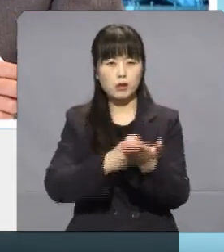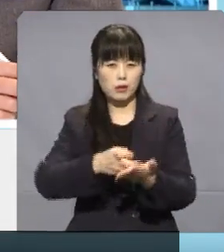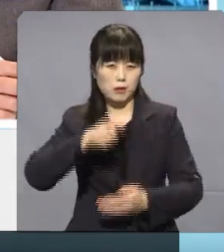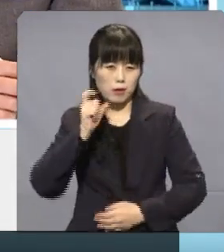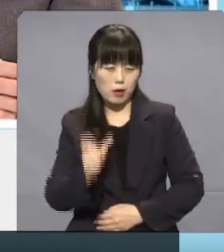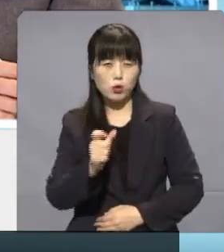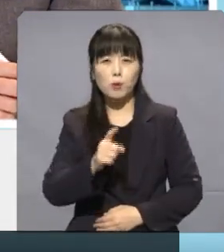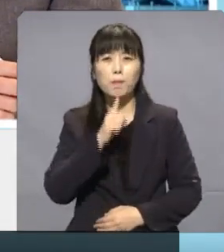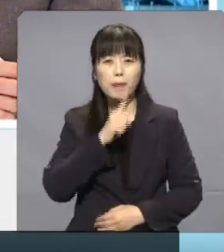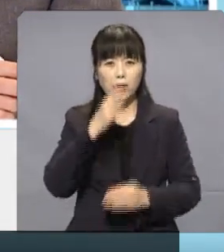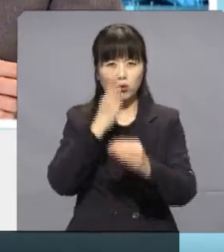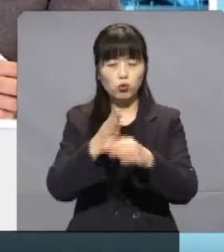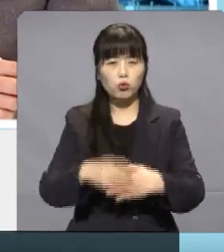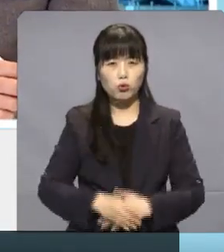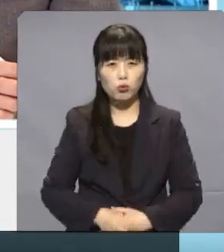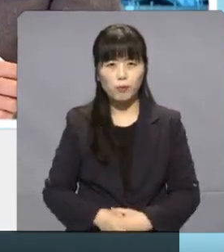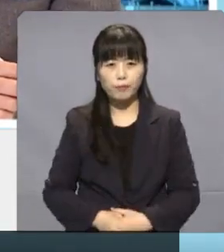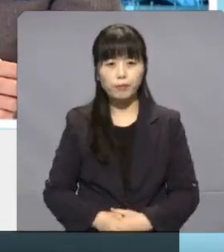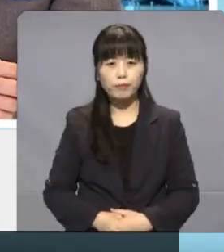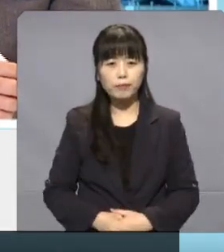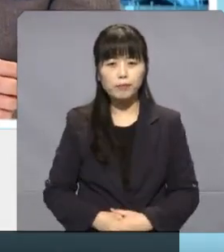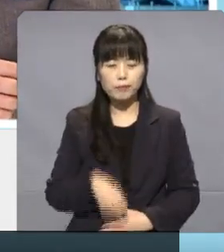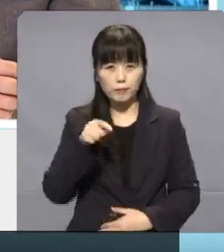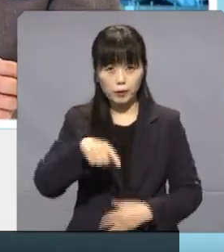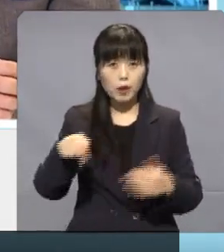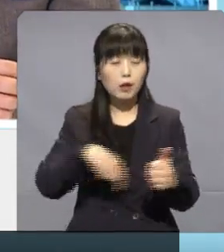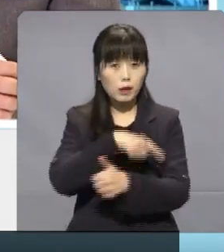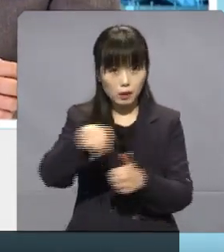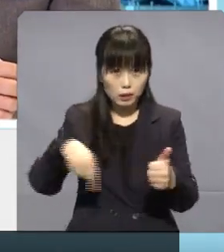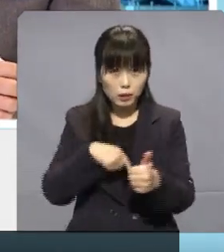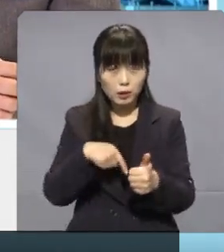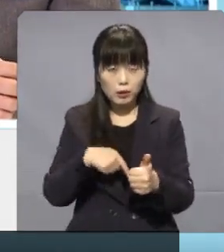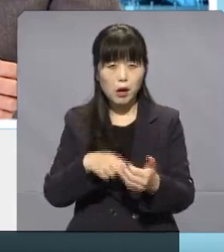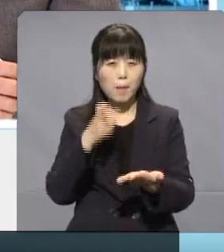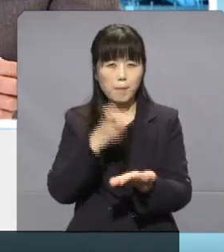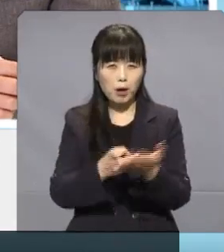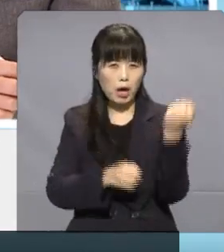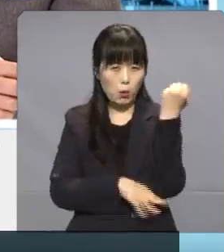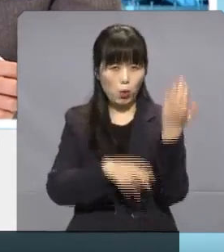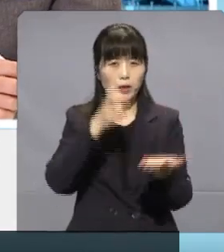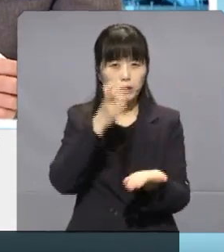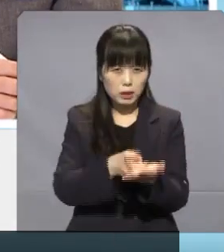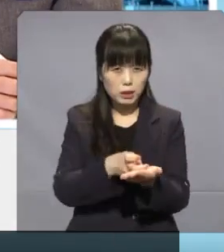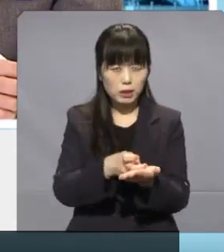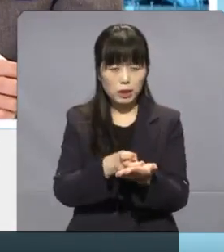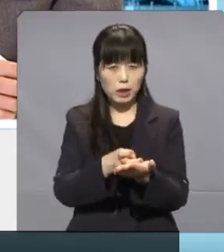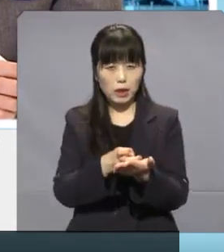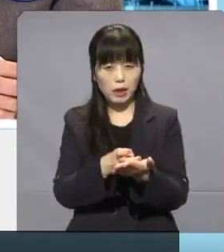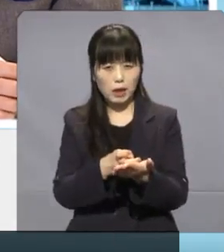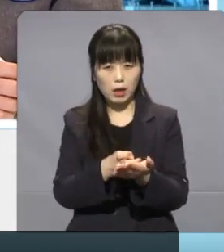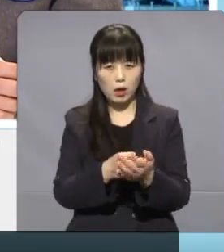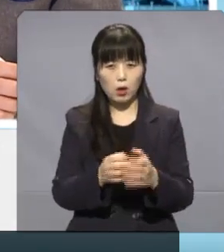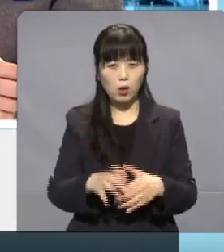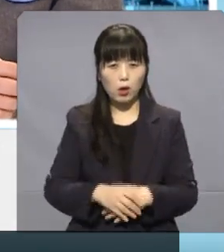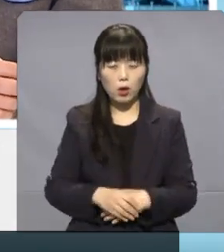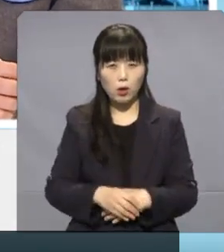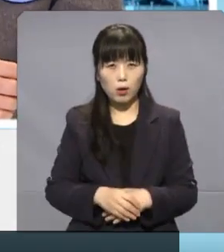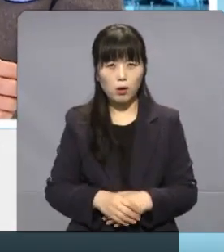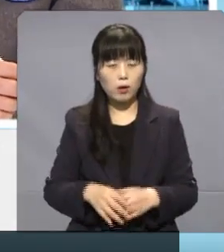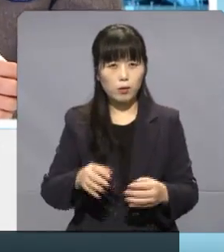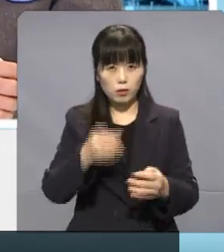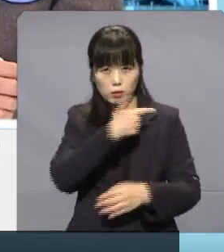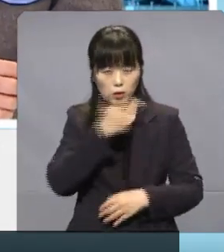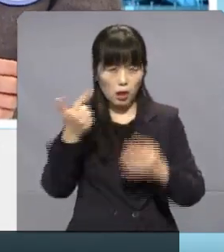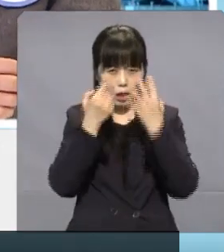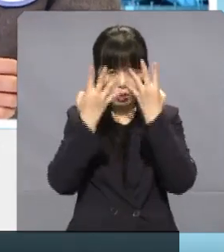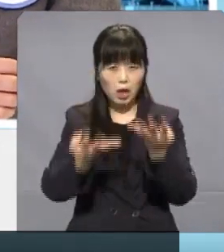강조를 하고 있어요. 법과 원칙 계속 이야기하잖아요, 그렇죠. 자, 이런 상태에서 법과 원칙의 어떤 폭을 갖다가 확 무는 대사면 그죠?